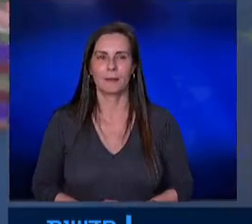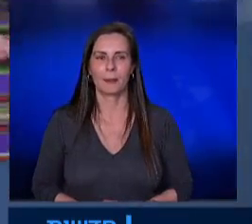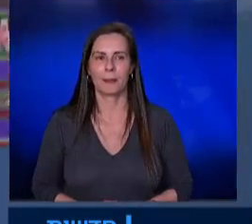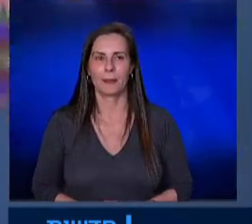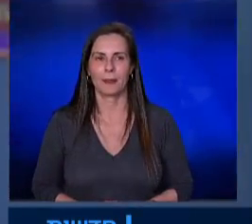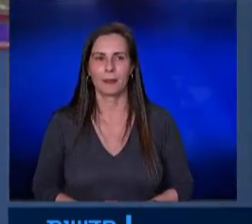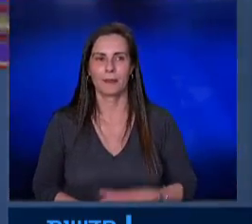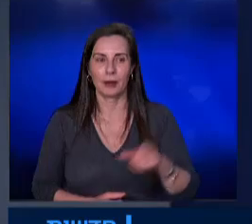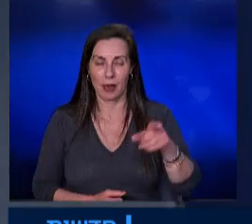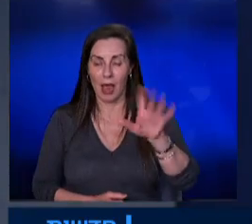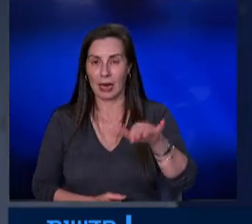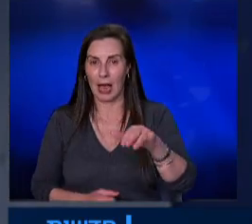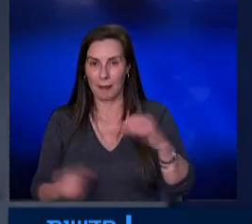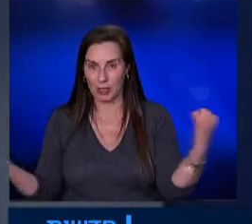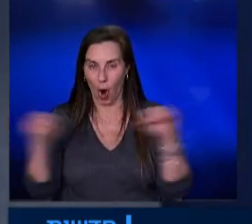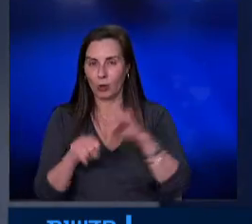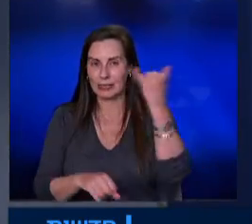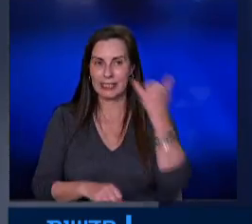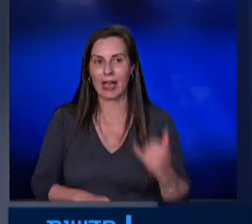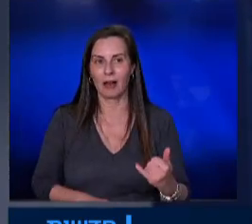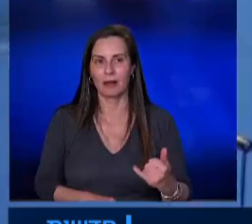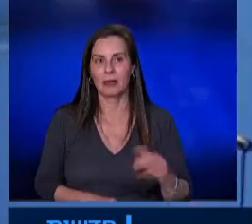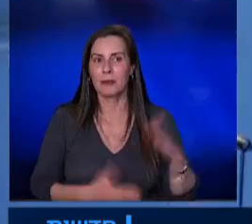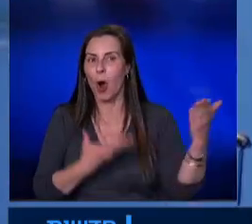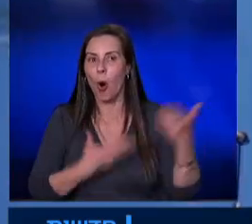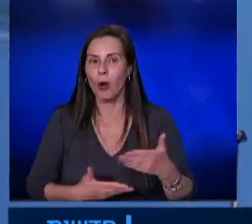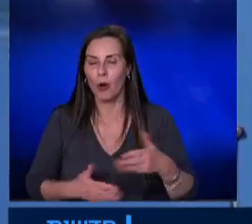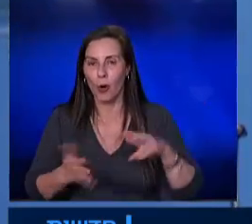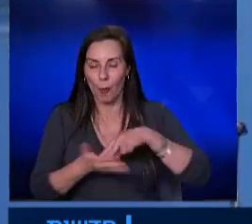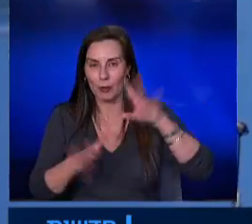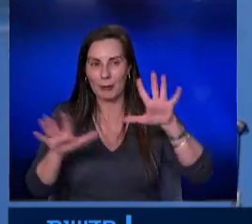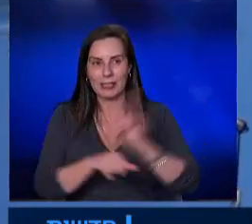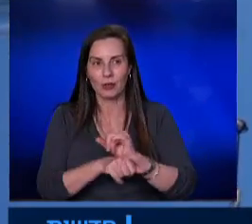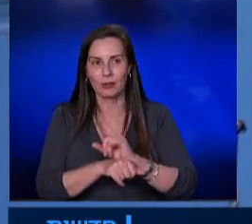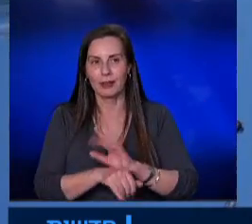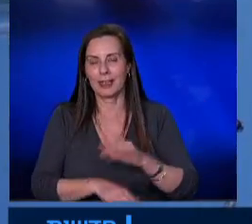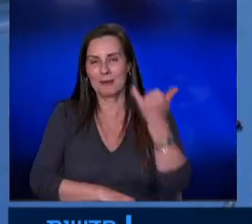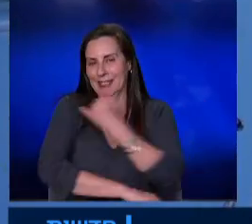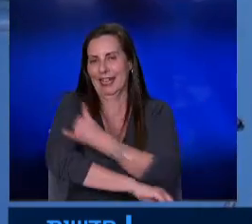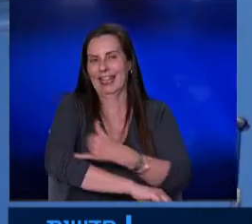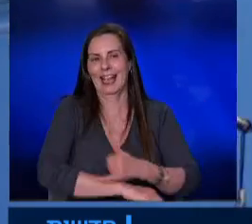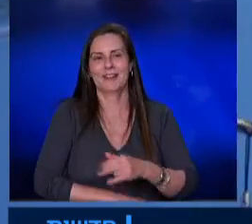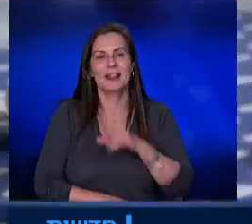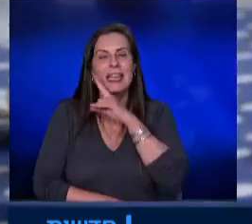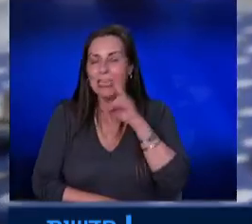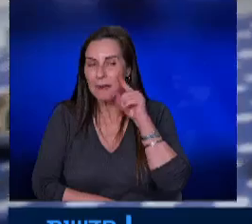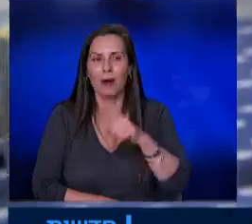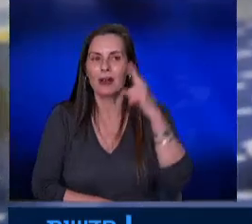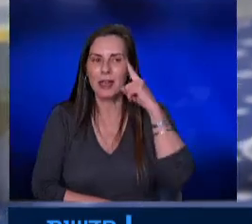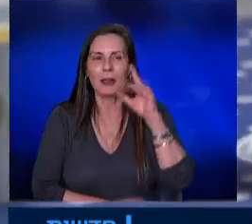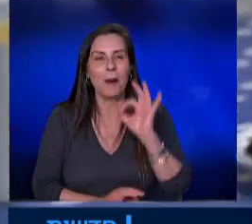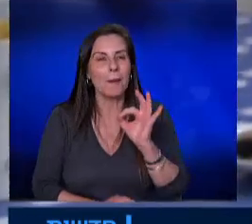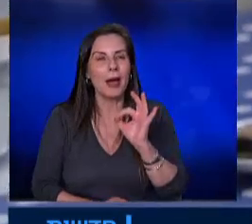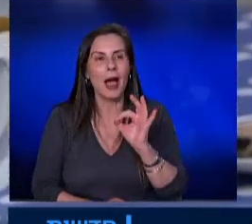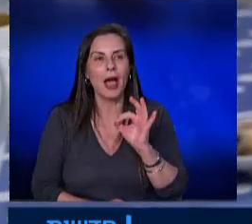אגב, את הארון הזה היא גם ציירה. היה בא אורח, אם הוא היה עומד יותר מ-10 דקות, היא הייתה מציירת עליו גם. אמא של עמוס ידעה ממש